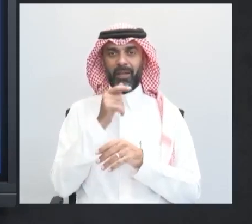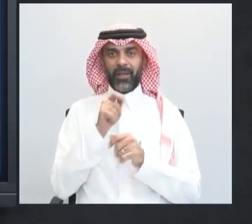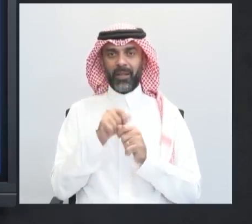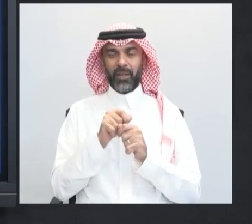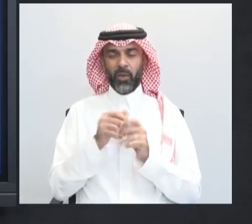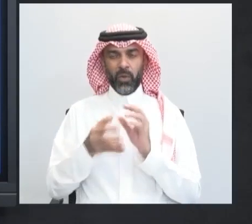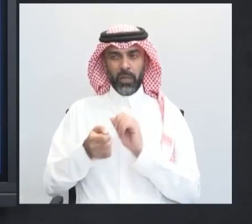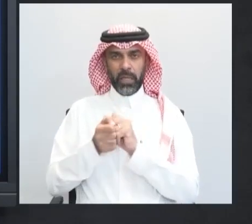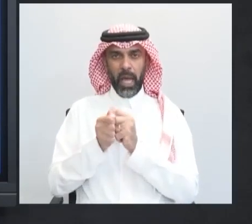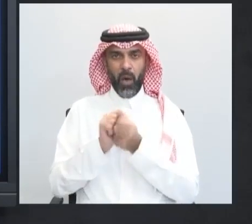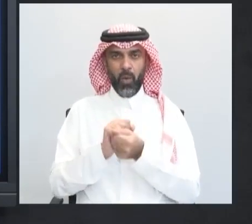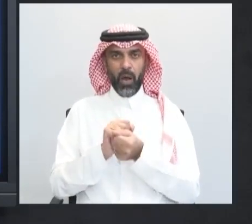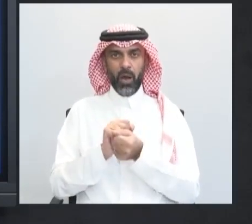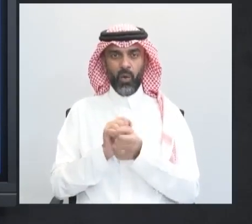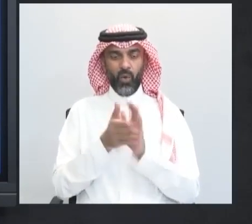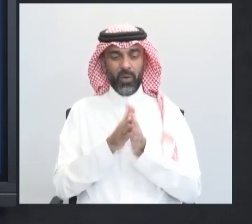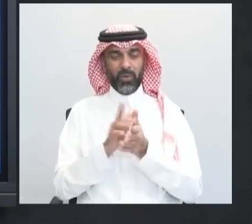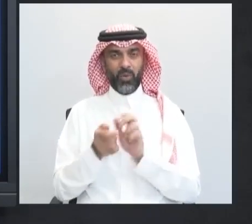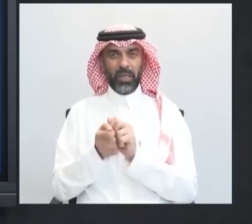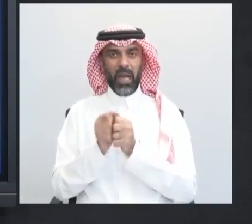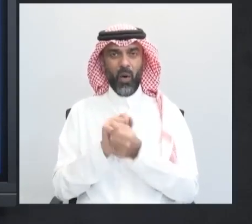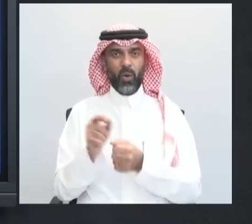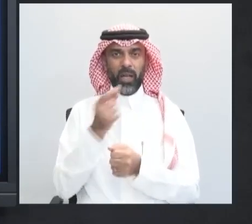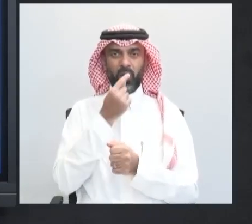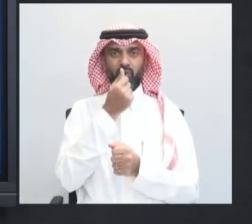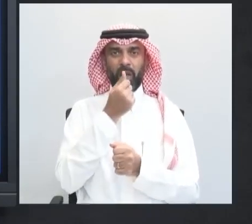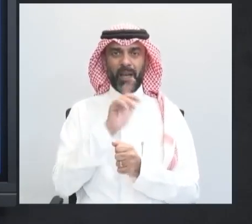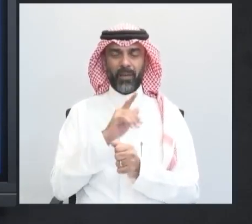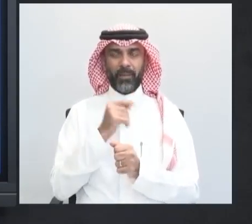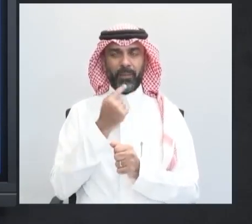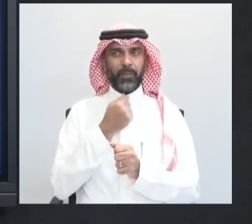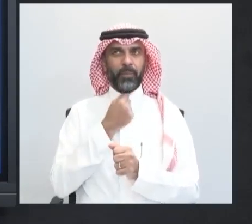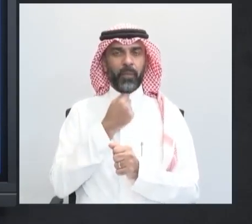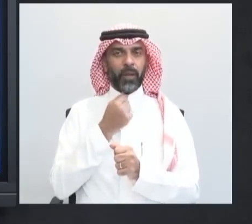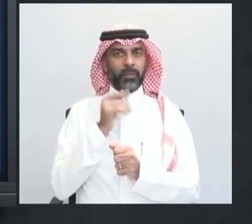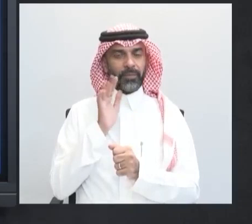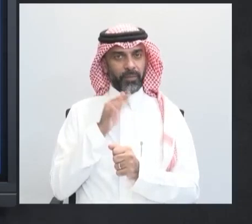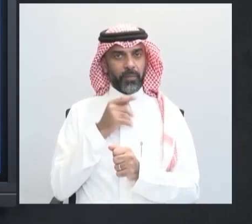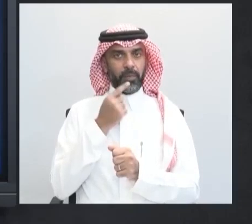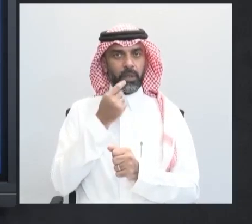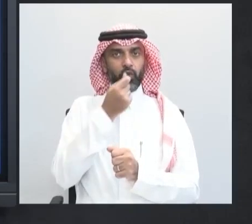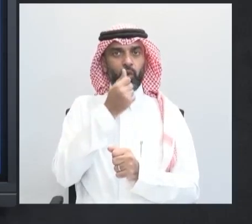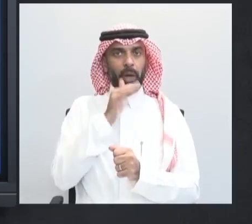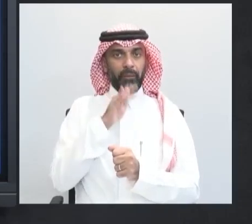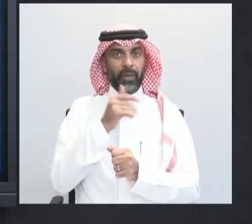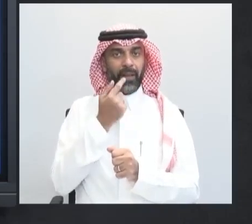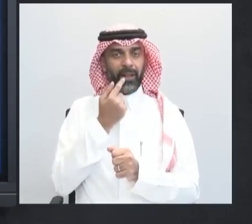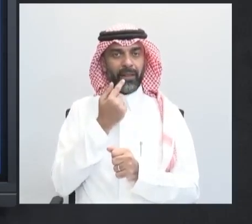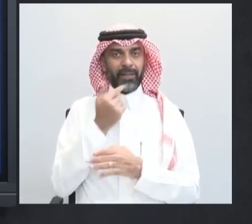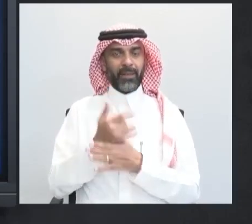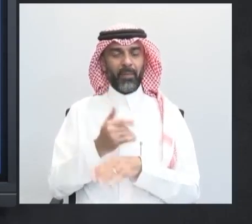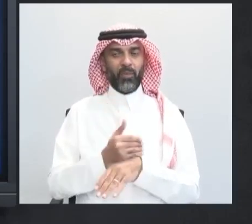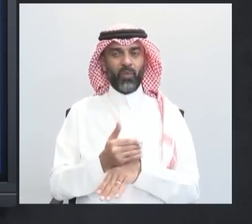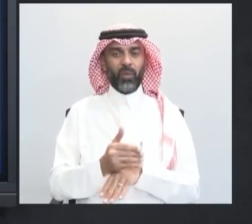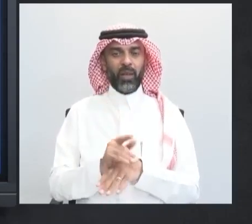بدا يتحول الى سكريات احاديه لذلك بدات تتحسس وتحس بطعم هذا السكر يليز اللعب